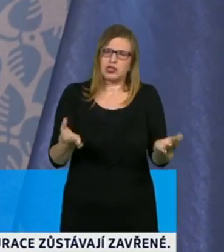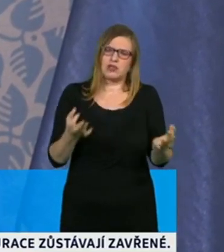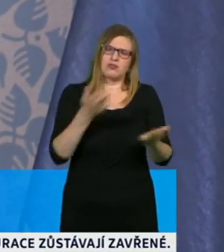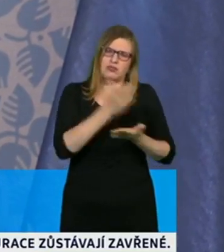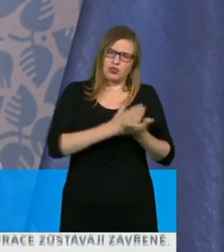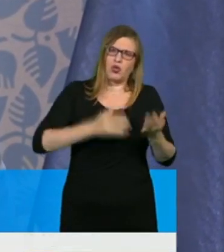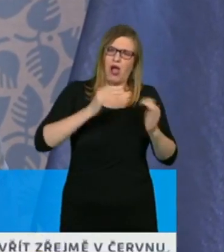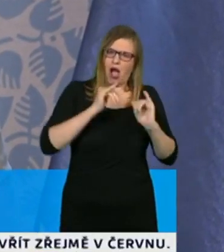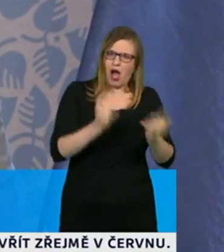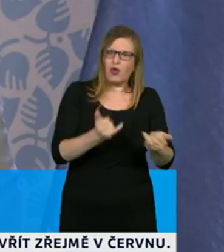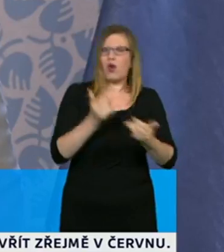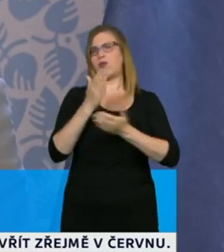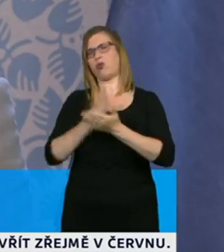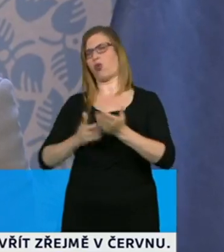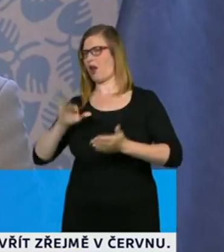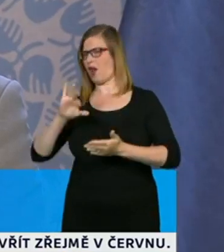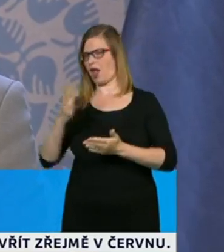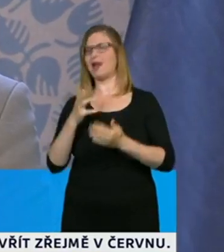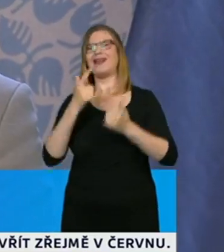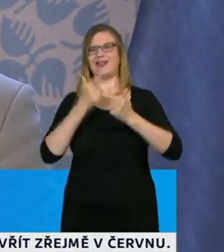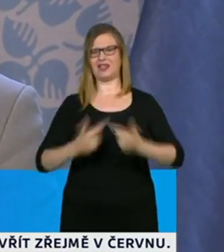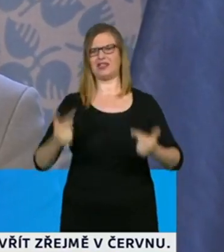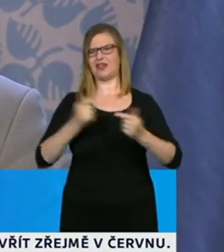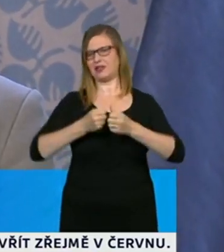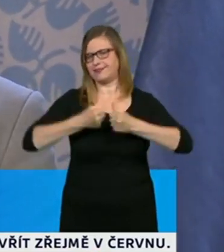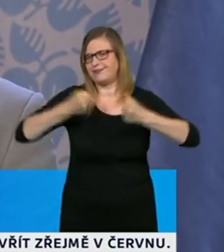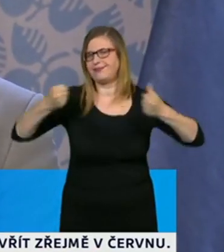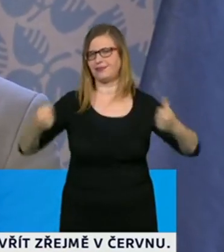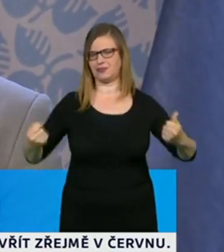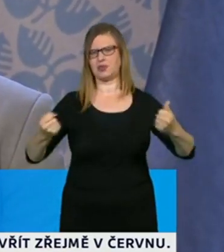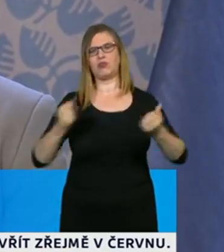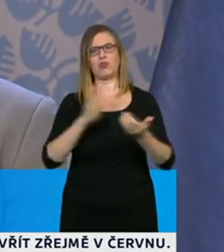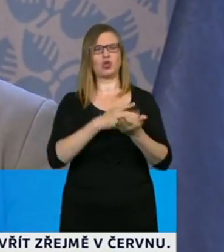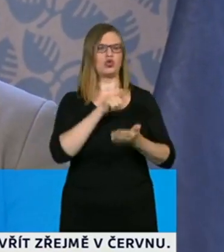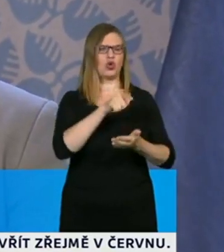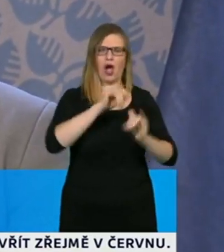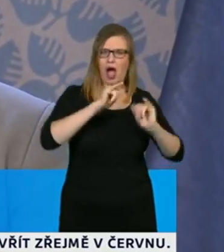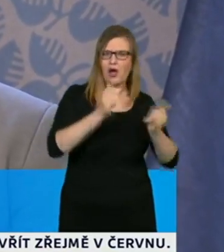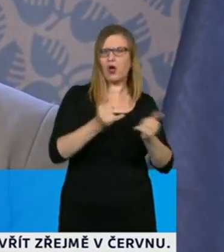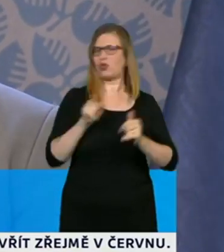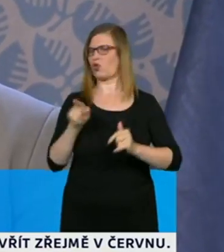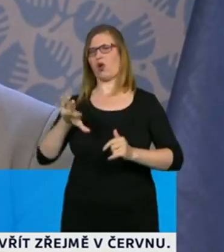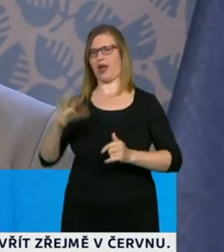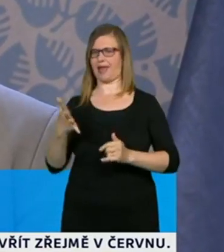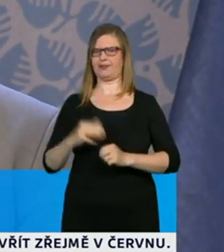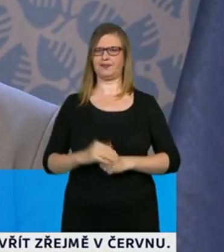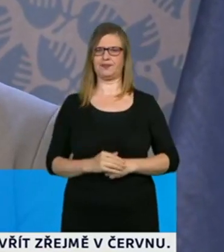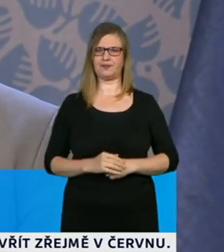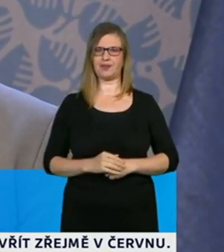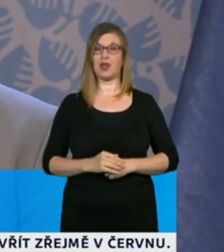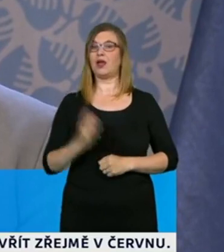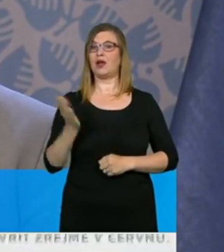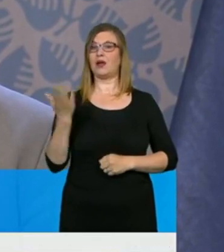epidemiologického hlediska i z hlediska medicínského. Pan minister tady deklaroval snahu